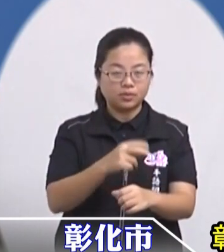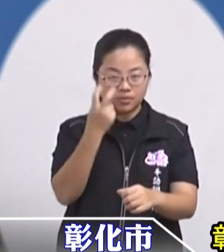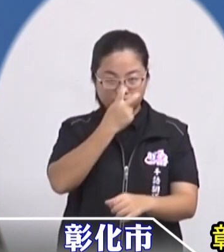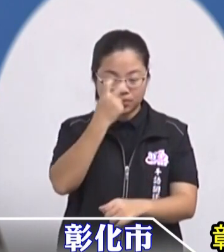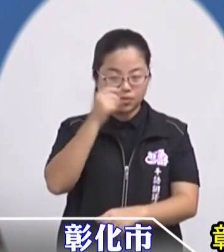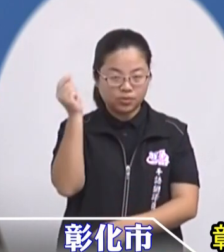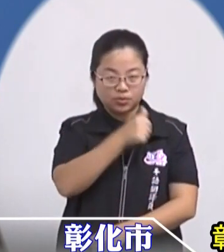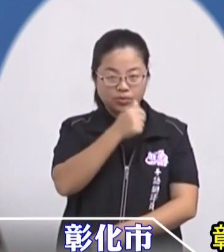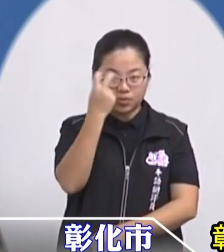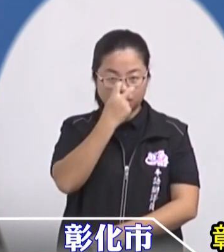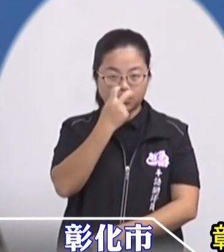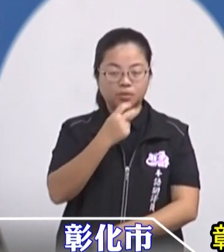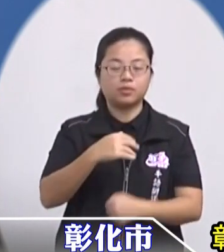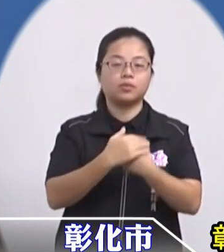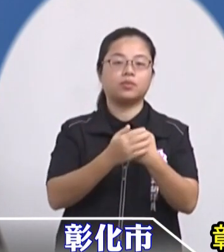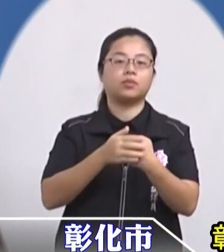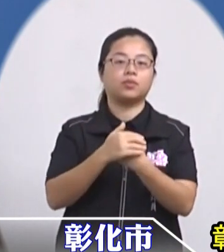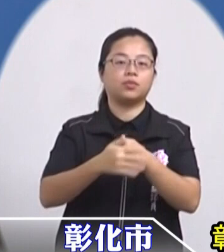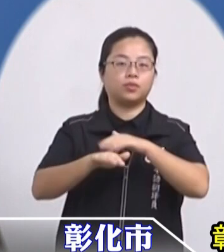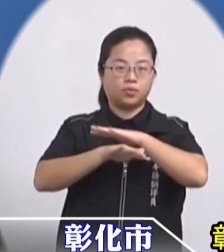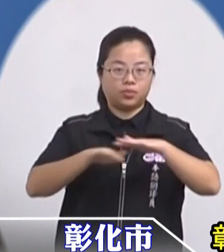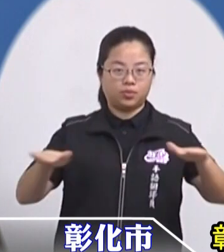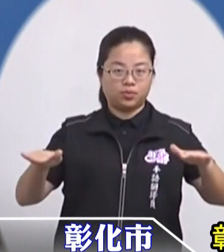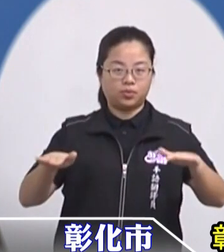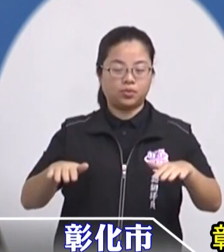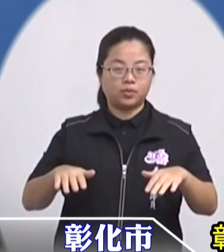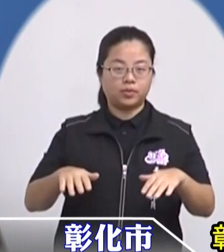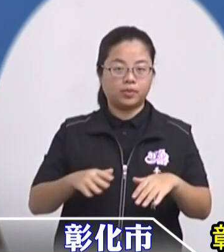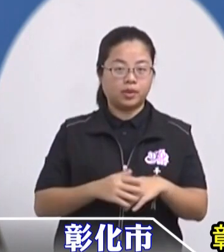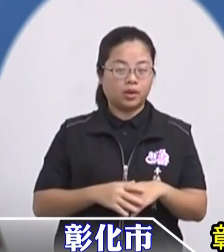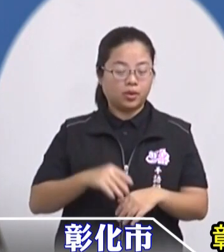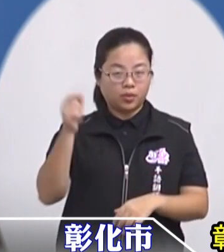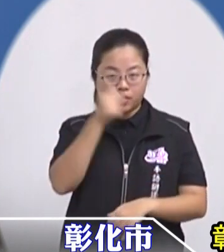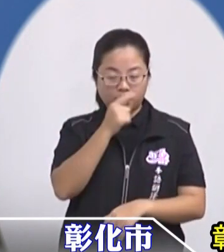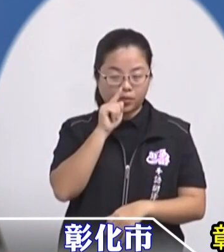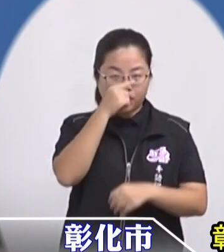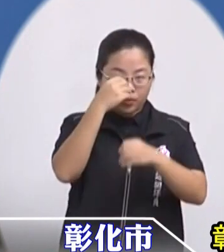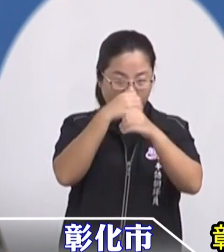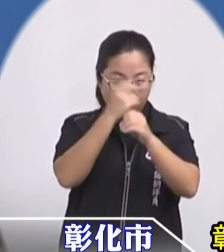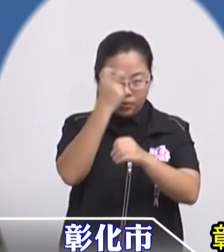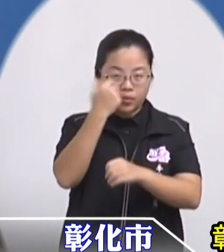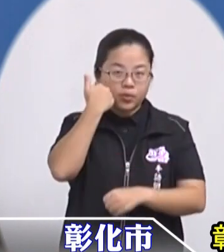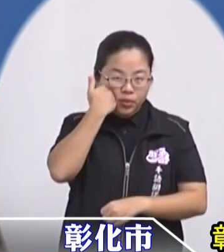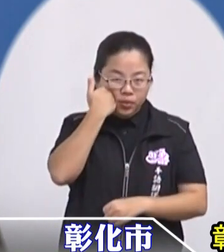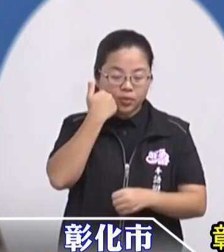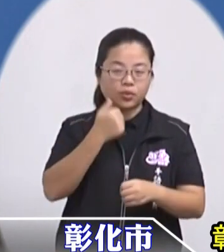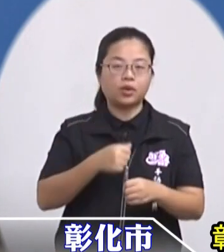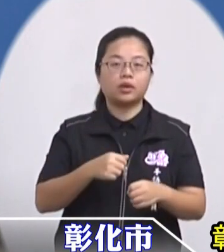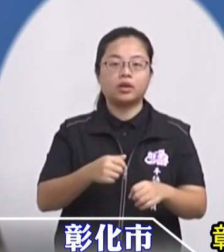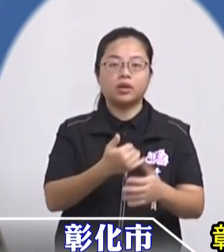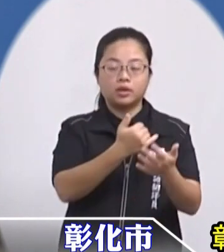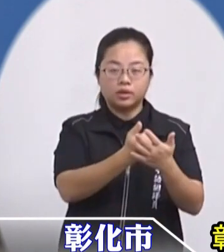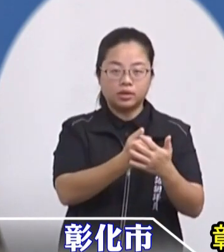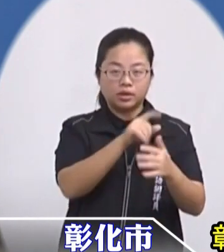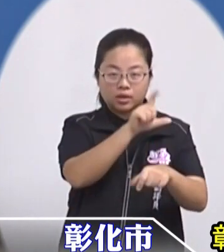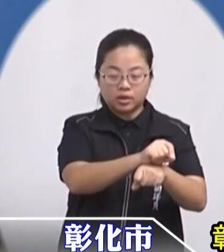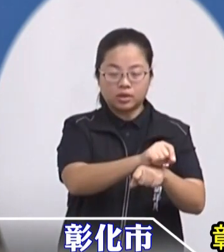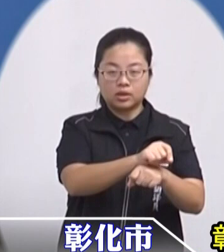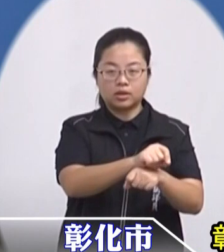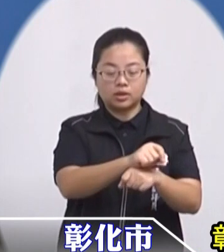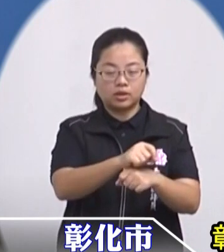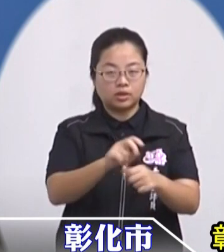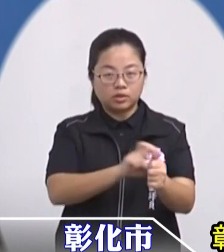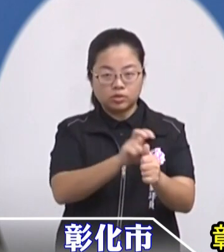哈，安尼才有法都确保哈安全。有多一寡人爱需要做快筛哈，第一，客照中心跟这个补习